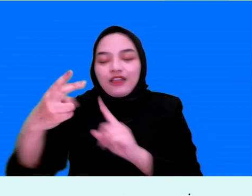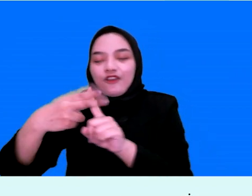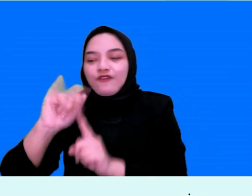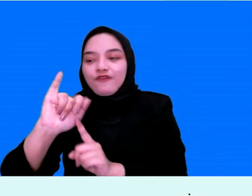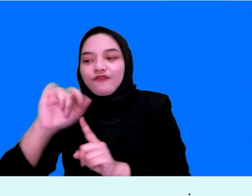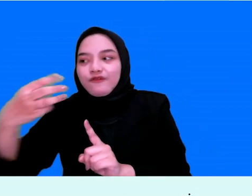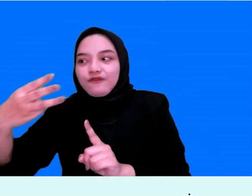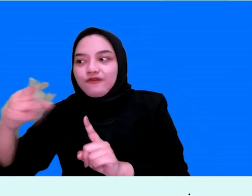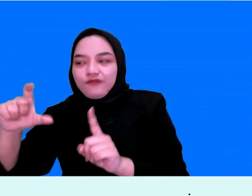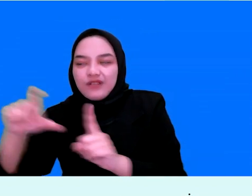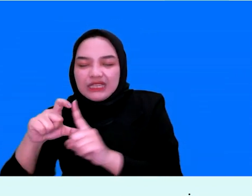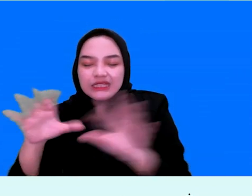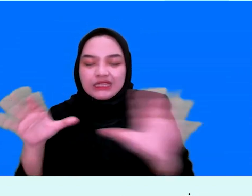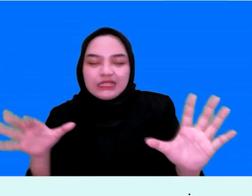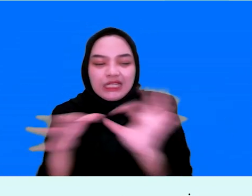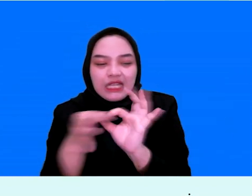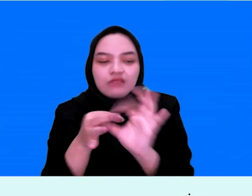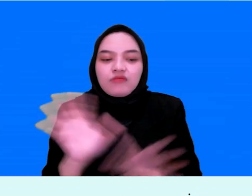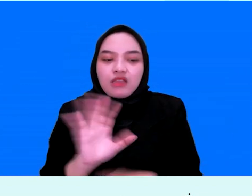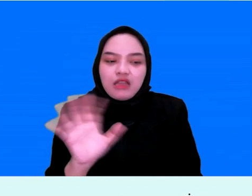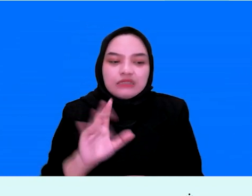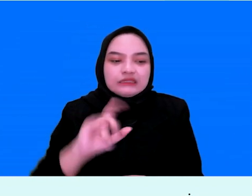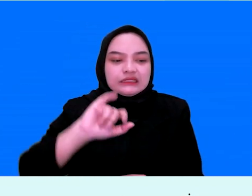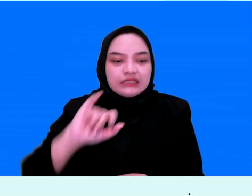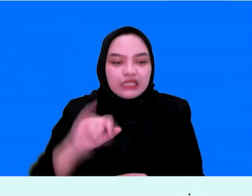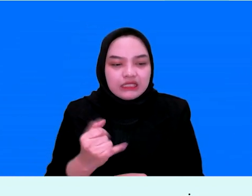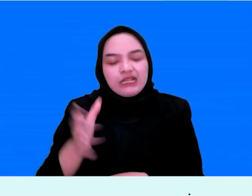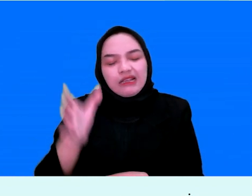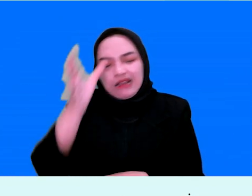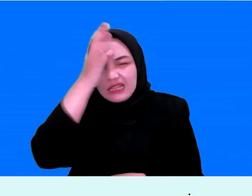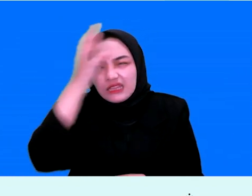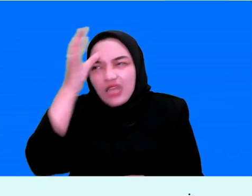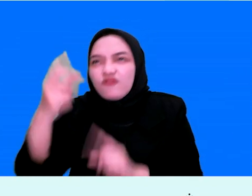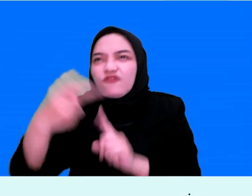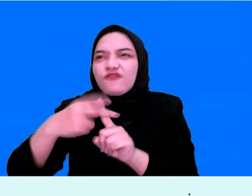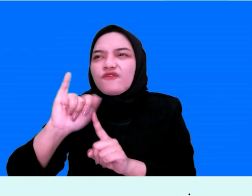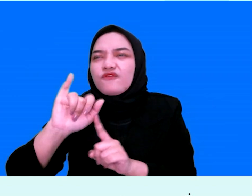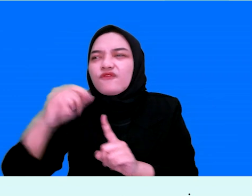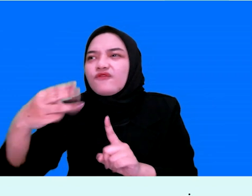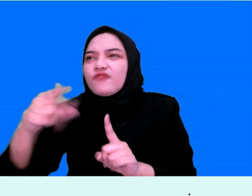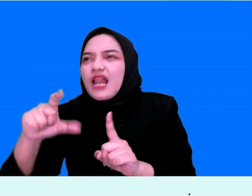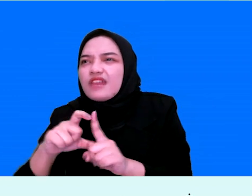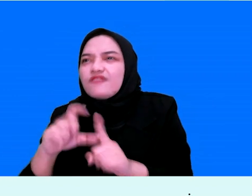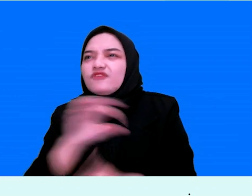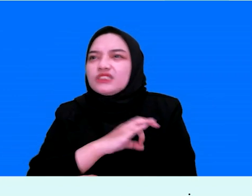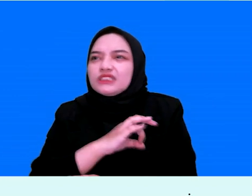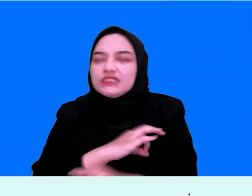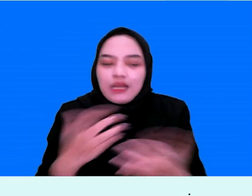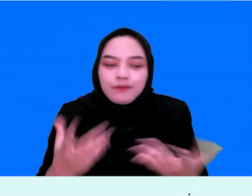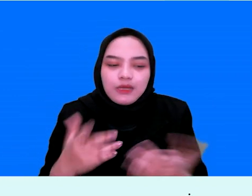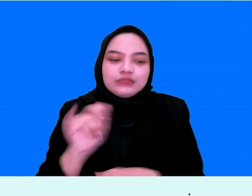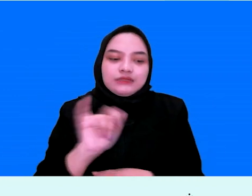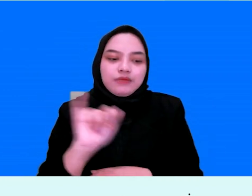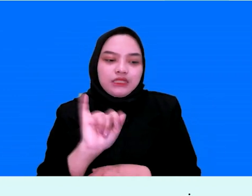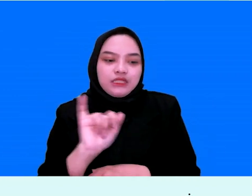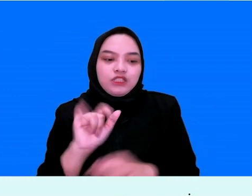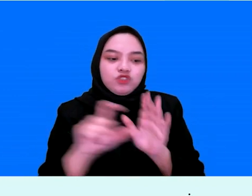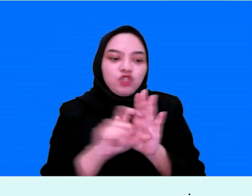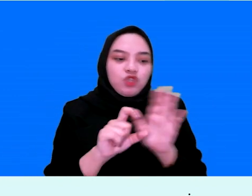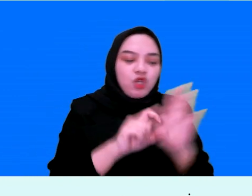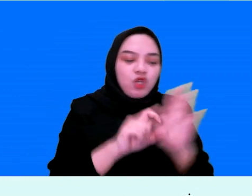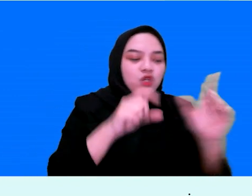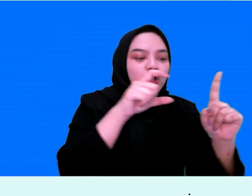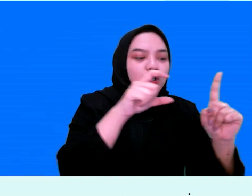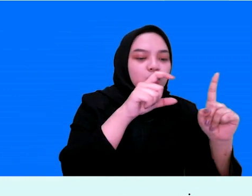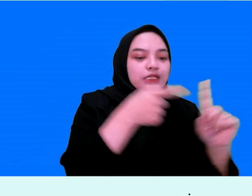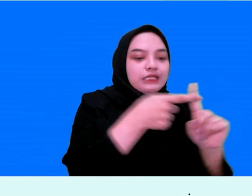sehingga pengguna screen reader tidak mengetahui fungsi dari field tersebut. Seperti pada input field